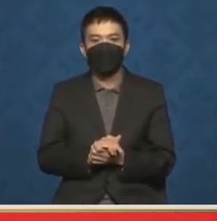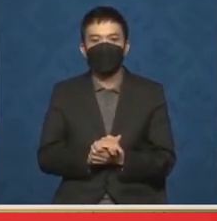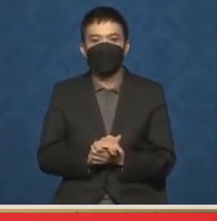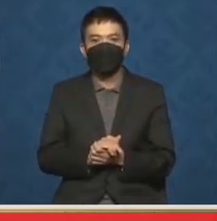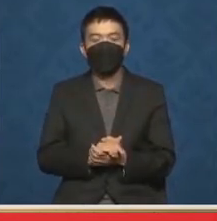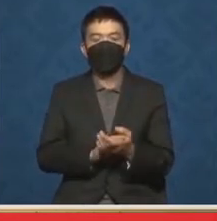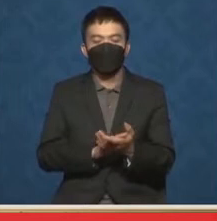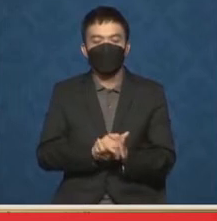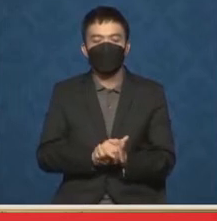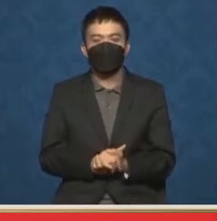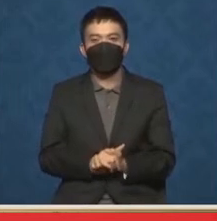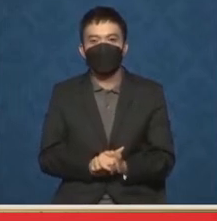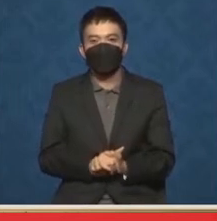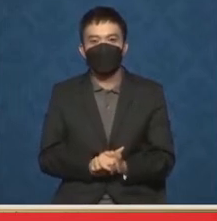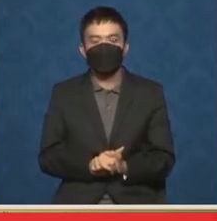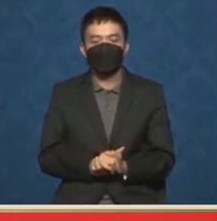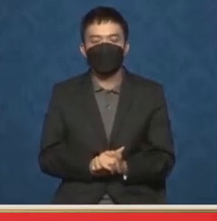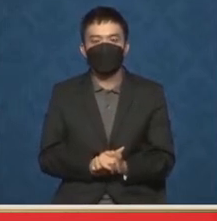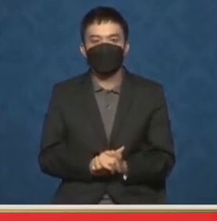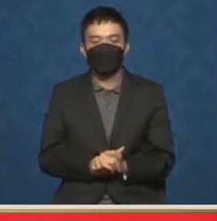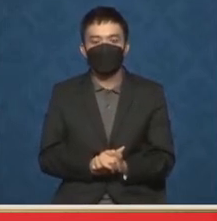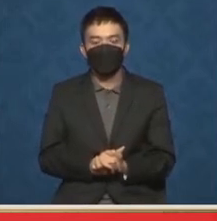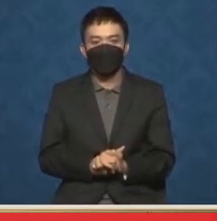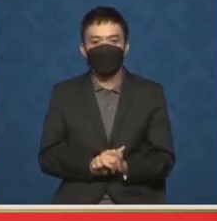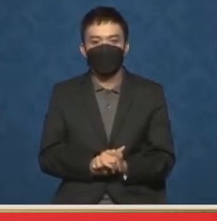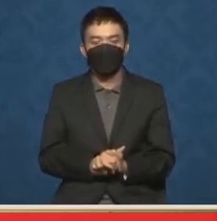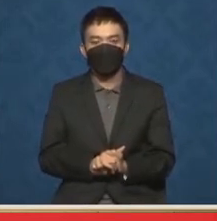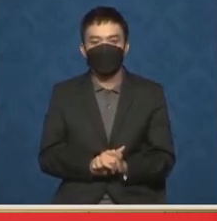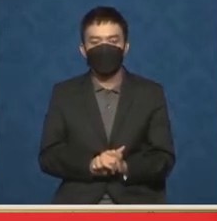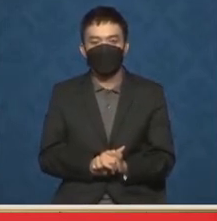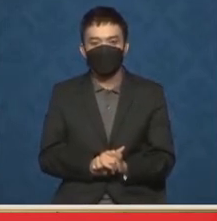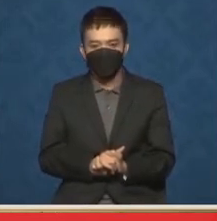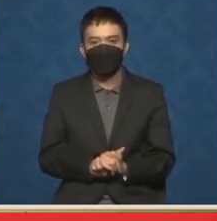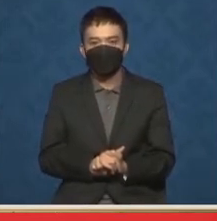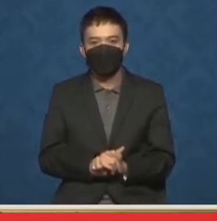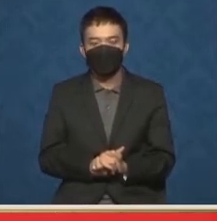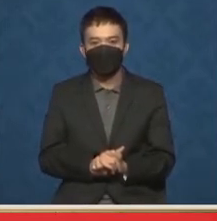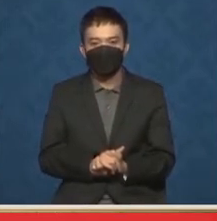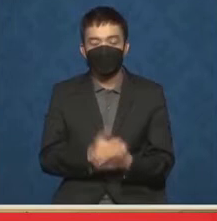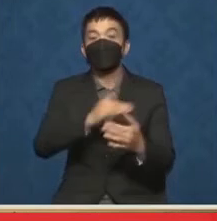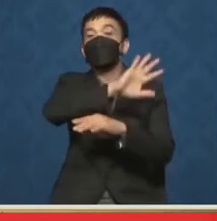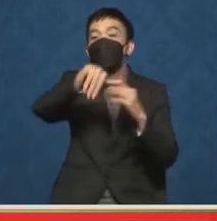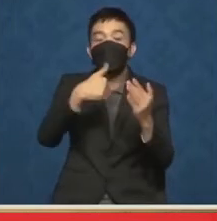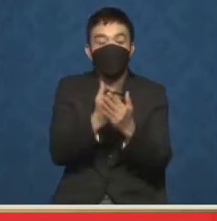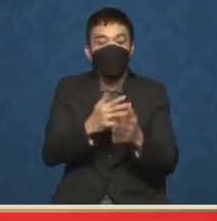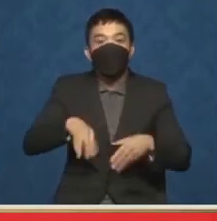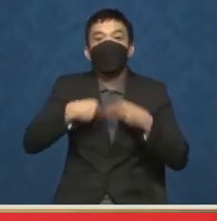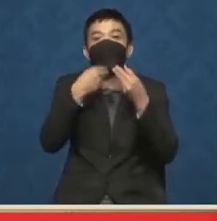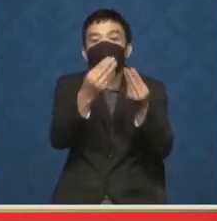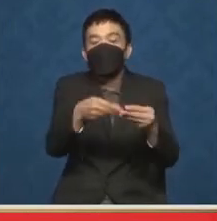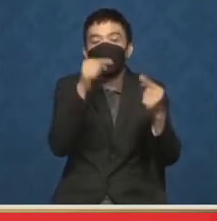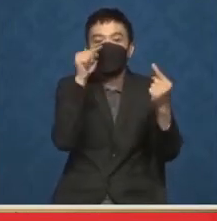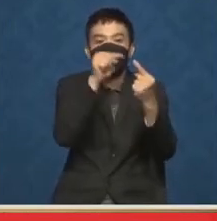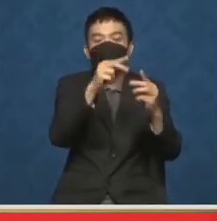เหลือทงข้างไ้ก็จะไปทงรถยนต์ที่หลัง แต่ทั้หมดนกเพื่อกาชาติ